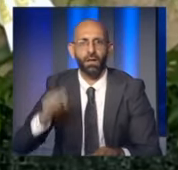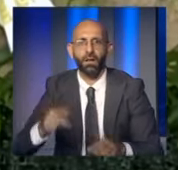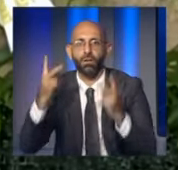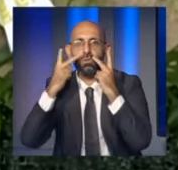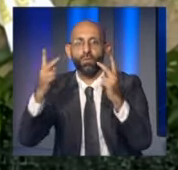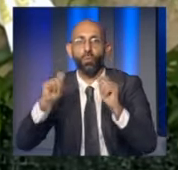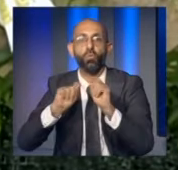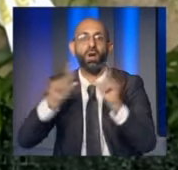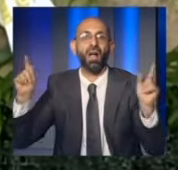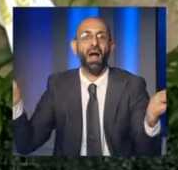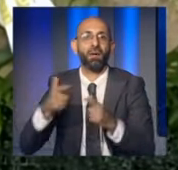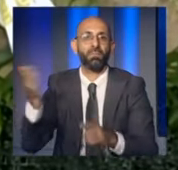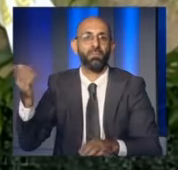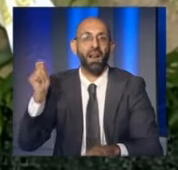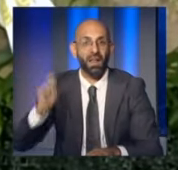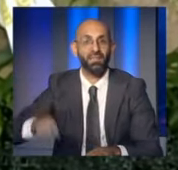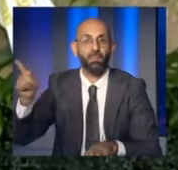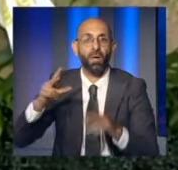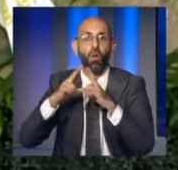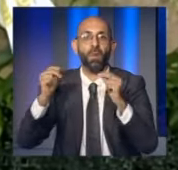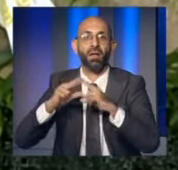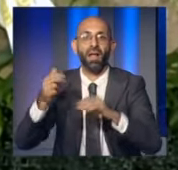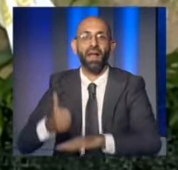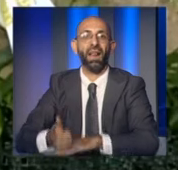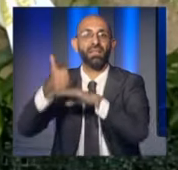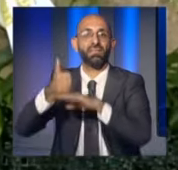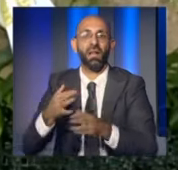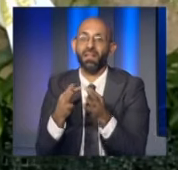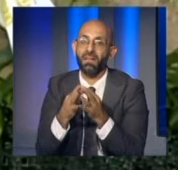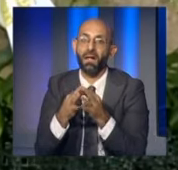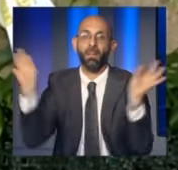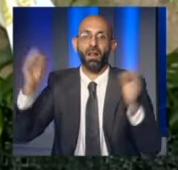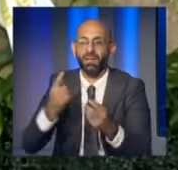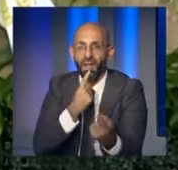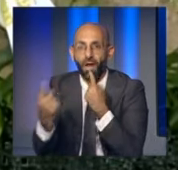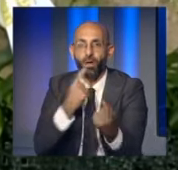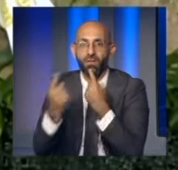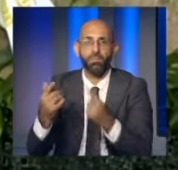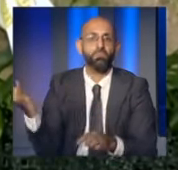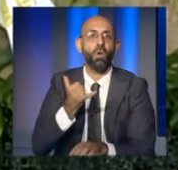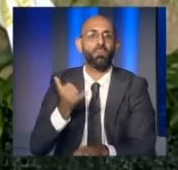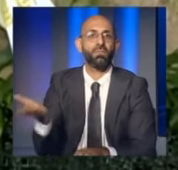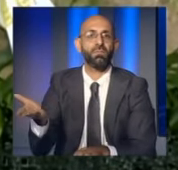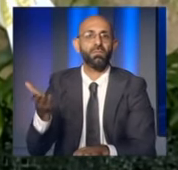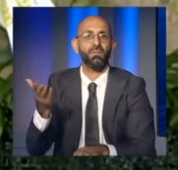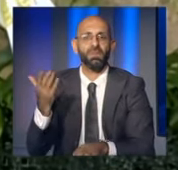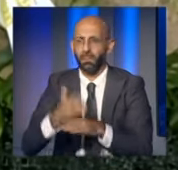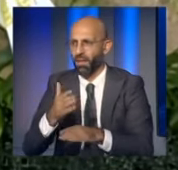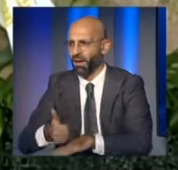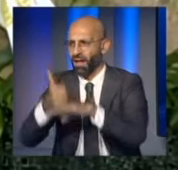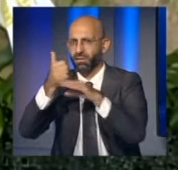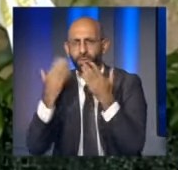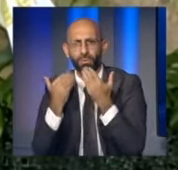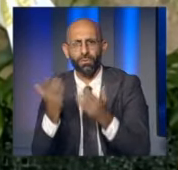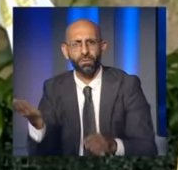وربطه حاليا بحرب غزة، فمن أجل هذه الحرب